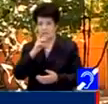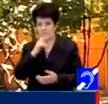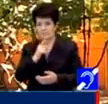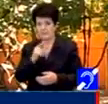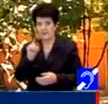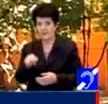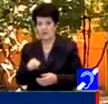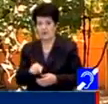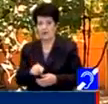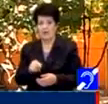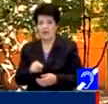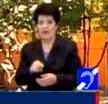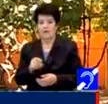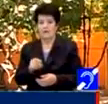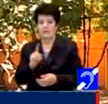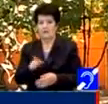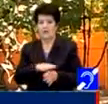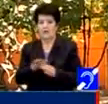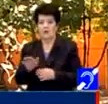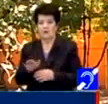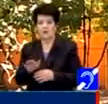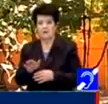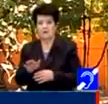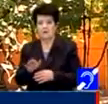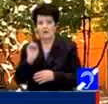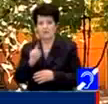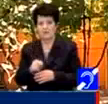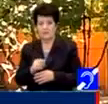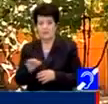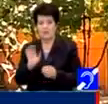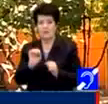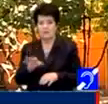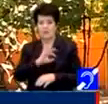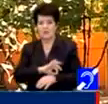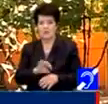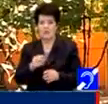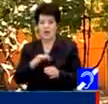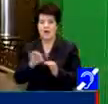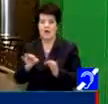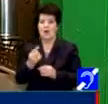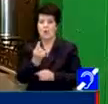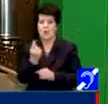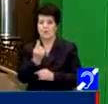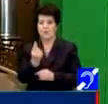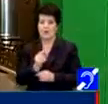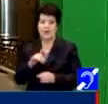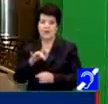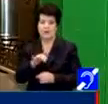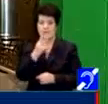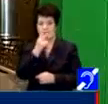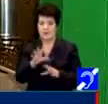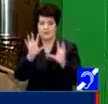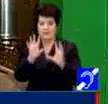oxigen, de a utiliza aceeași lumânare cu efectul ei de flacără, de a intra cu lumânare în cazul